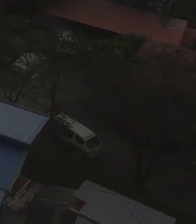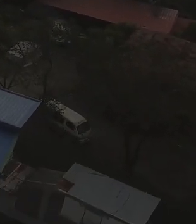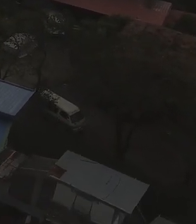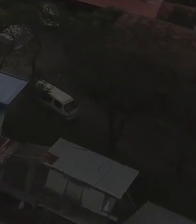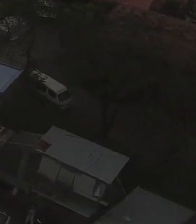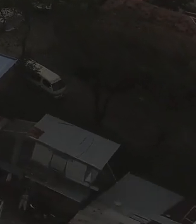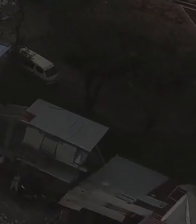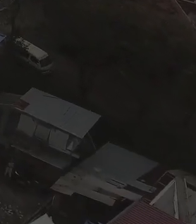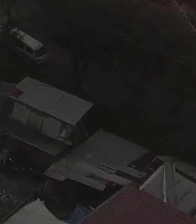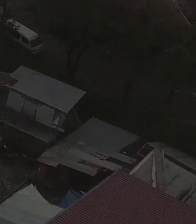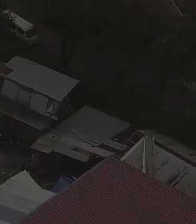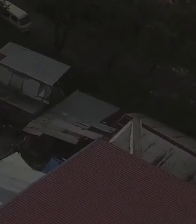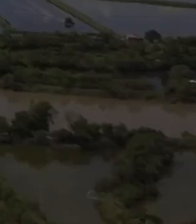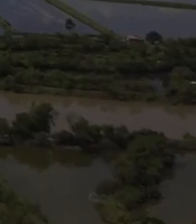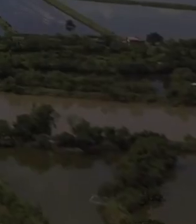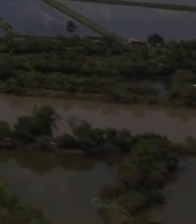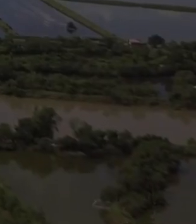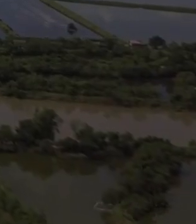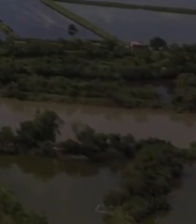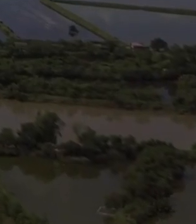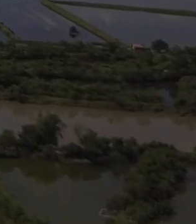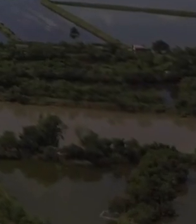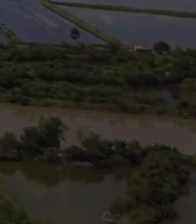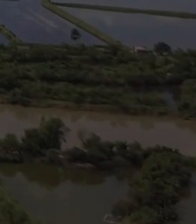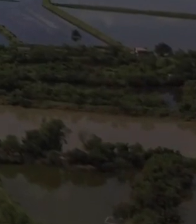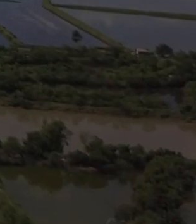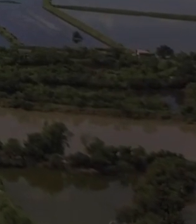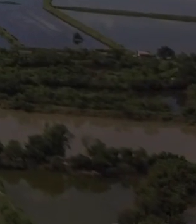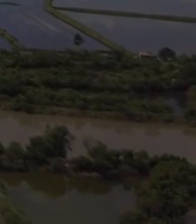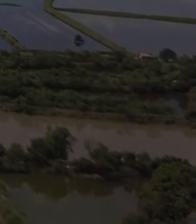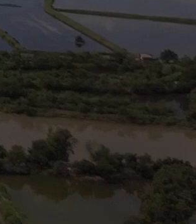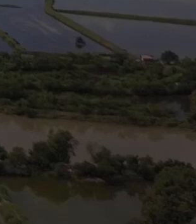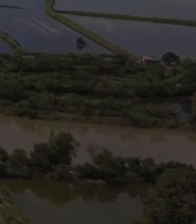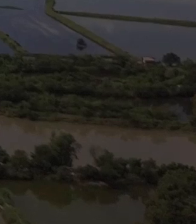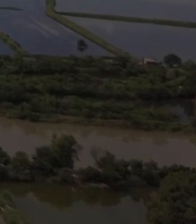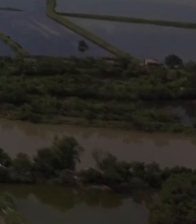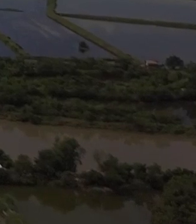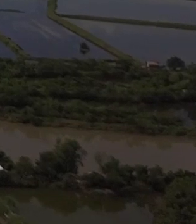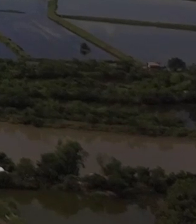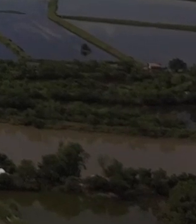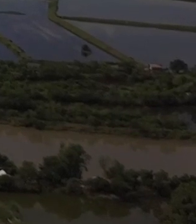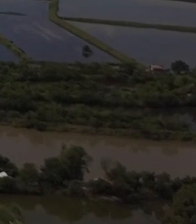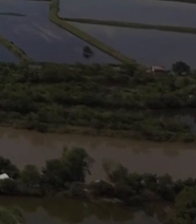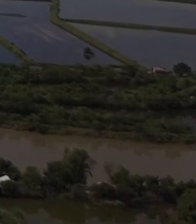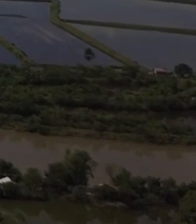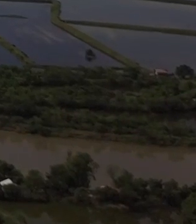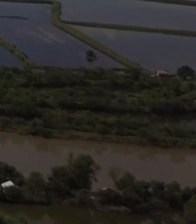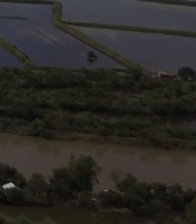Dito na mag-isa ako'y naririto.